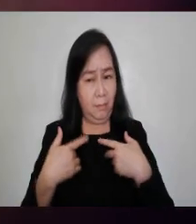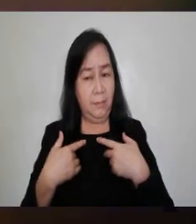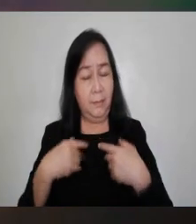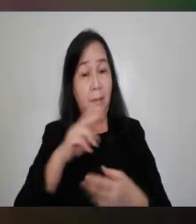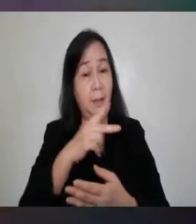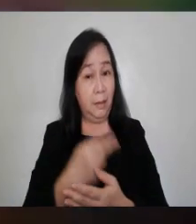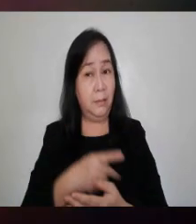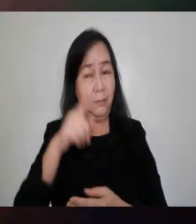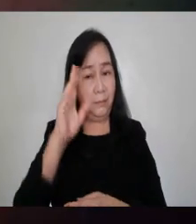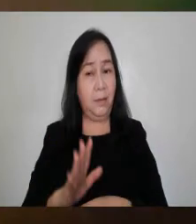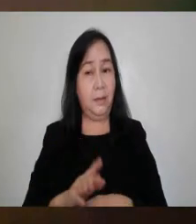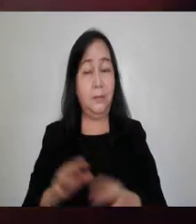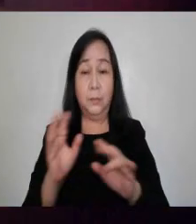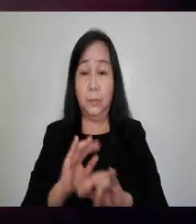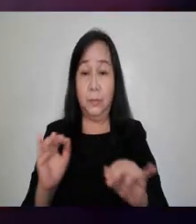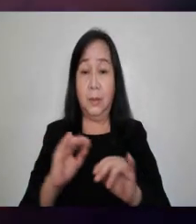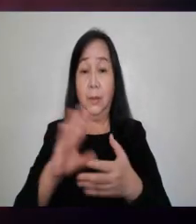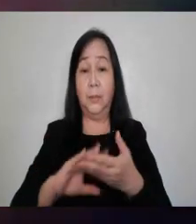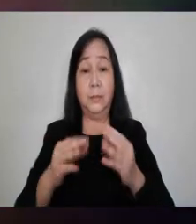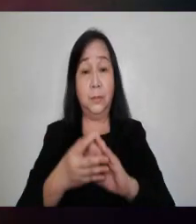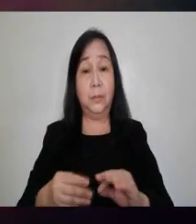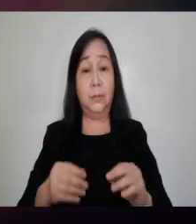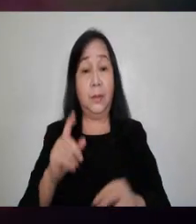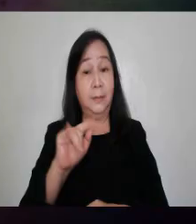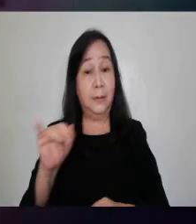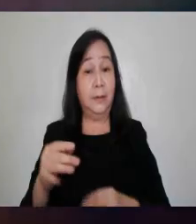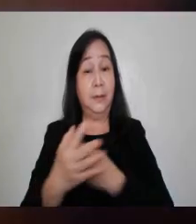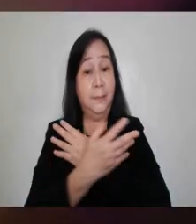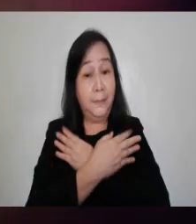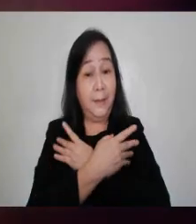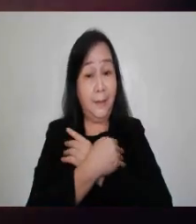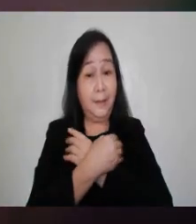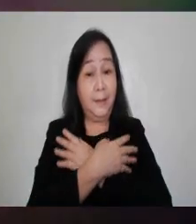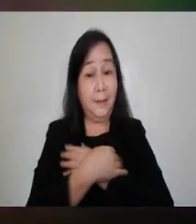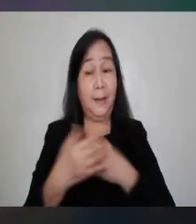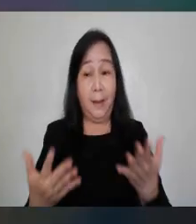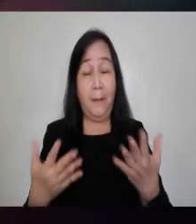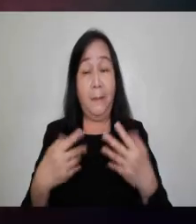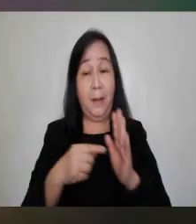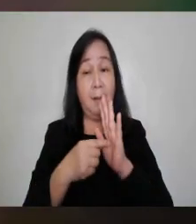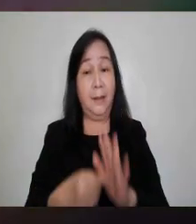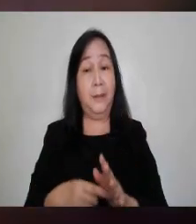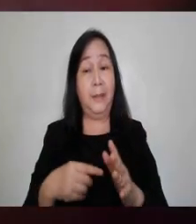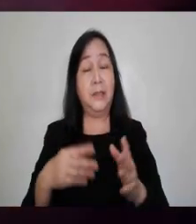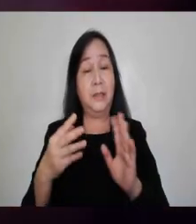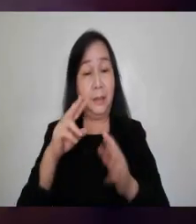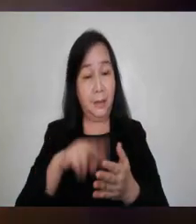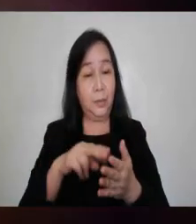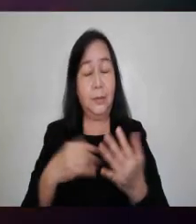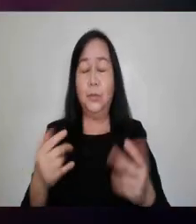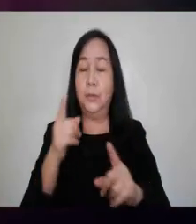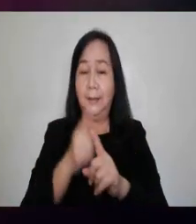may dalang kapangyarihan ng Diyos. Tulad ng kwento sa likod ng teddy bear, ipinaalala sa atin ng mga pagbasa